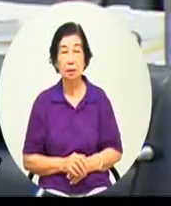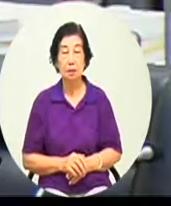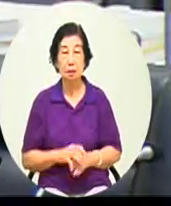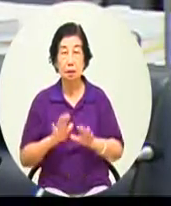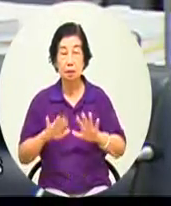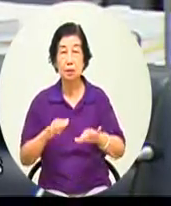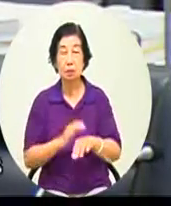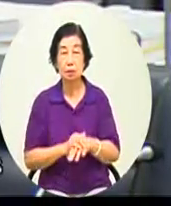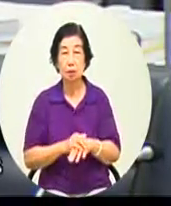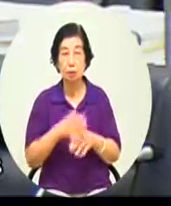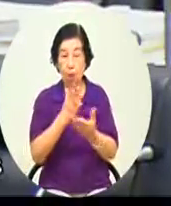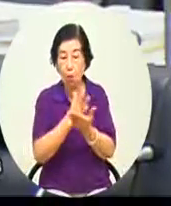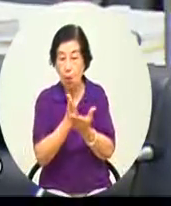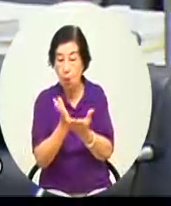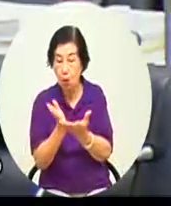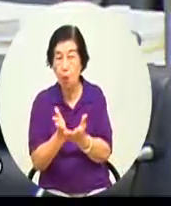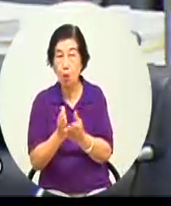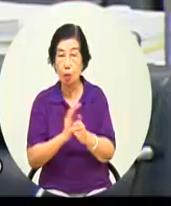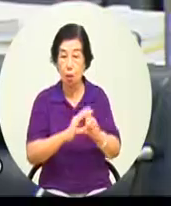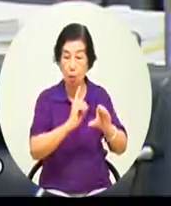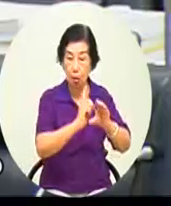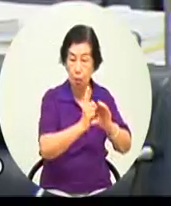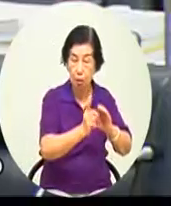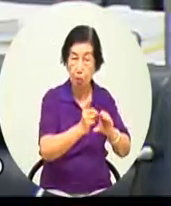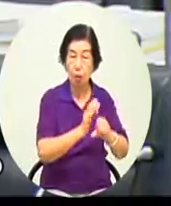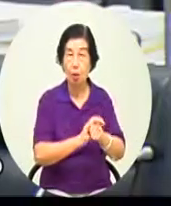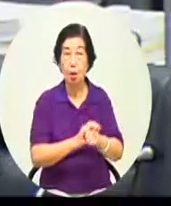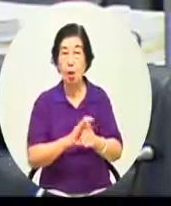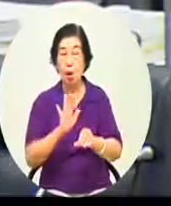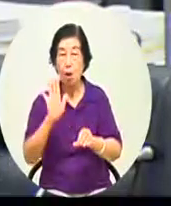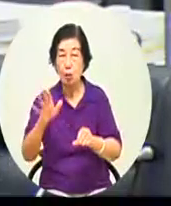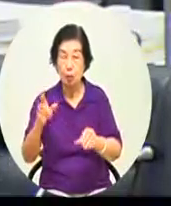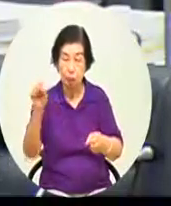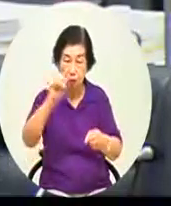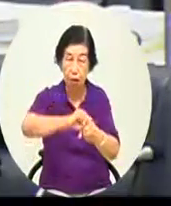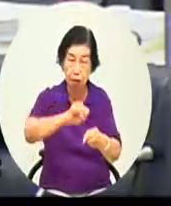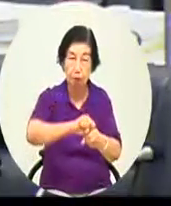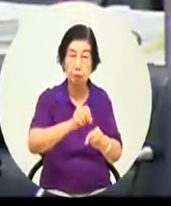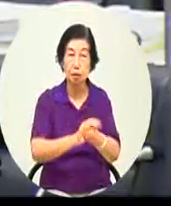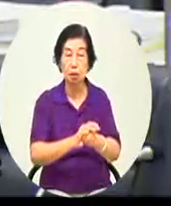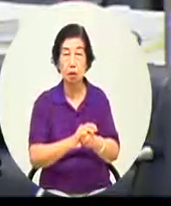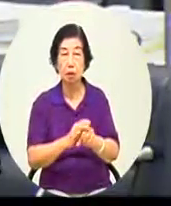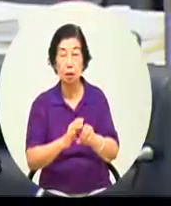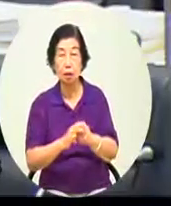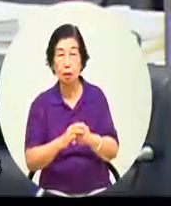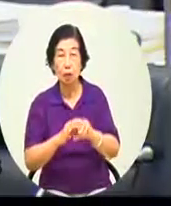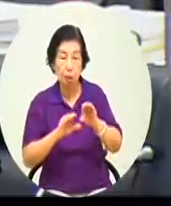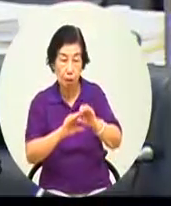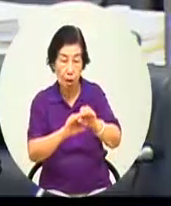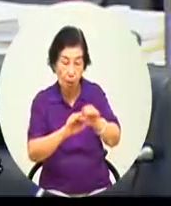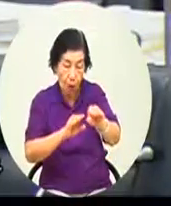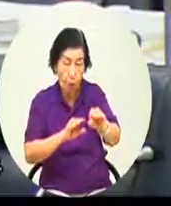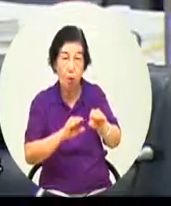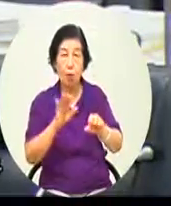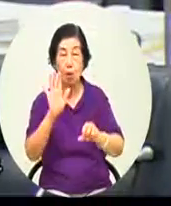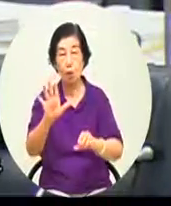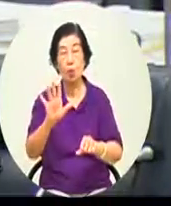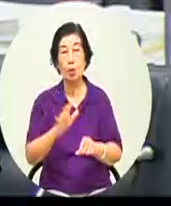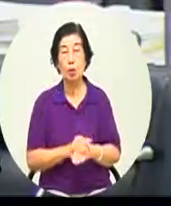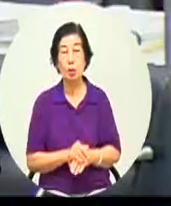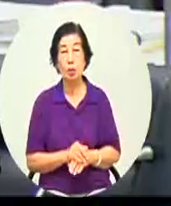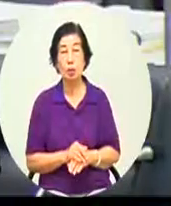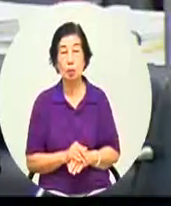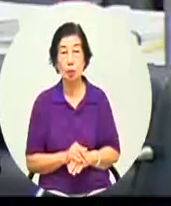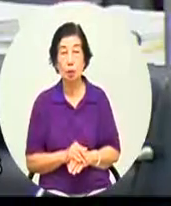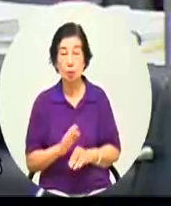程车的这些可能是都是加入车队，它还是有一个合法的一个政府的一个控管范围，其实跟我们一